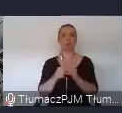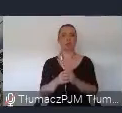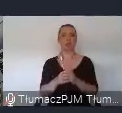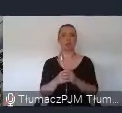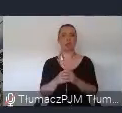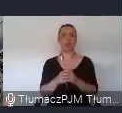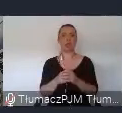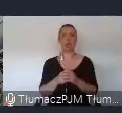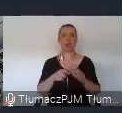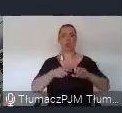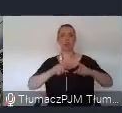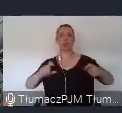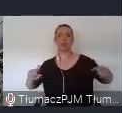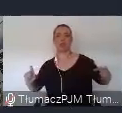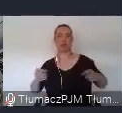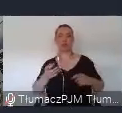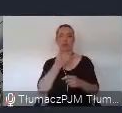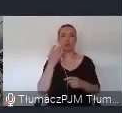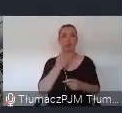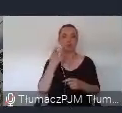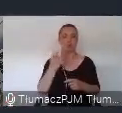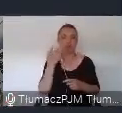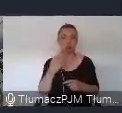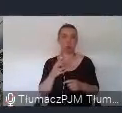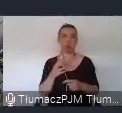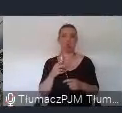ciepłowniczą, za węzłami ciepłowniczymi